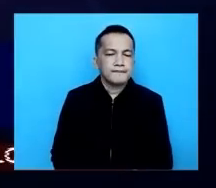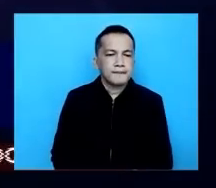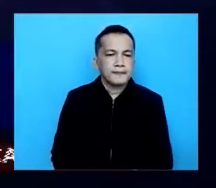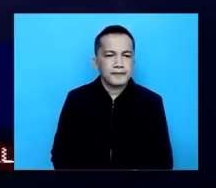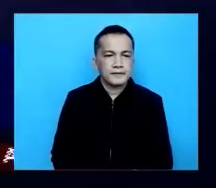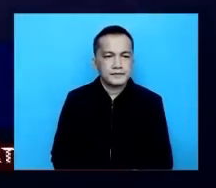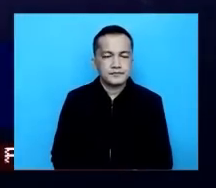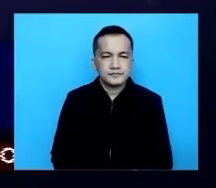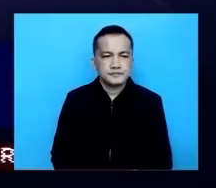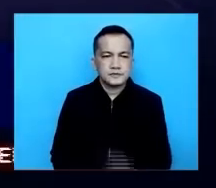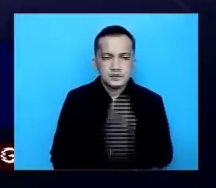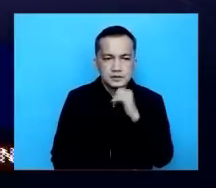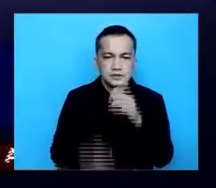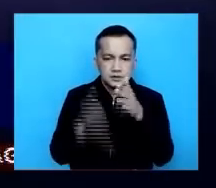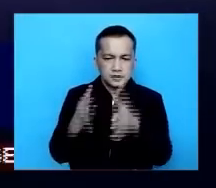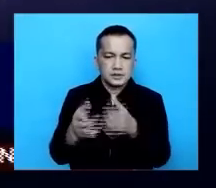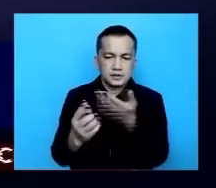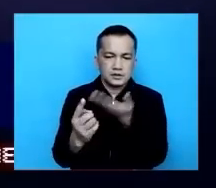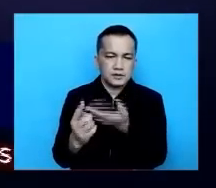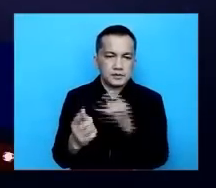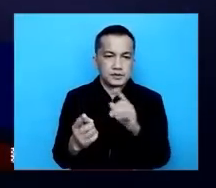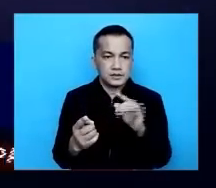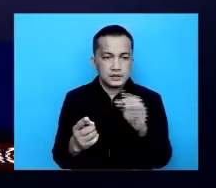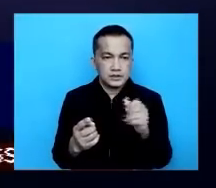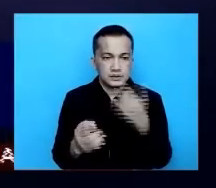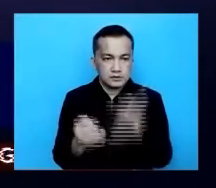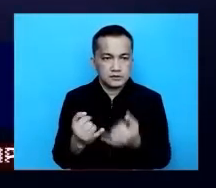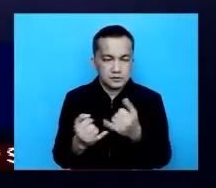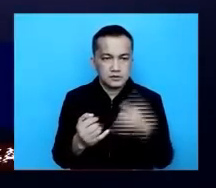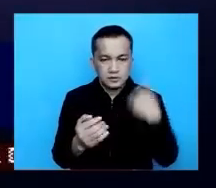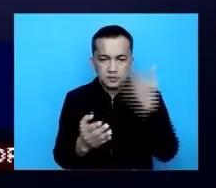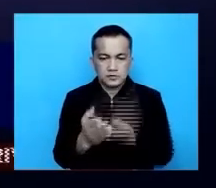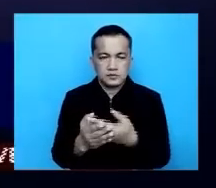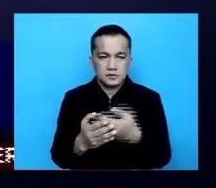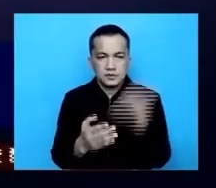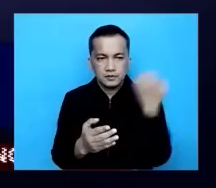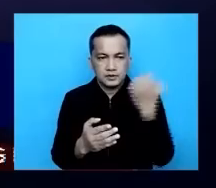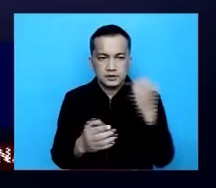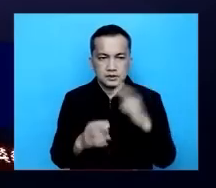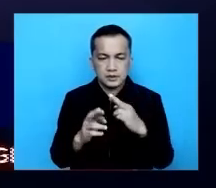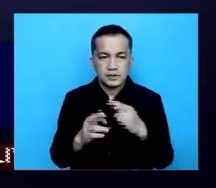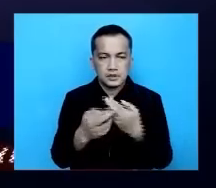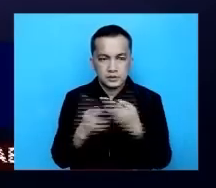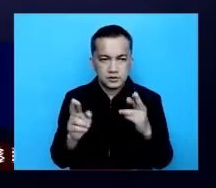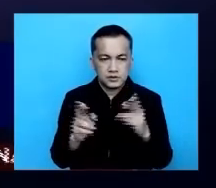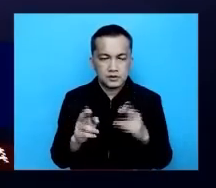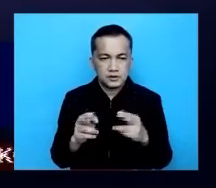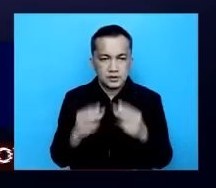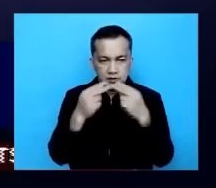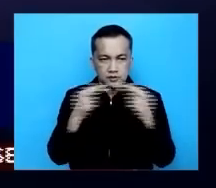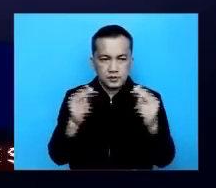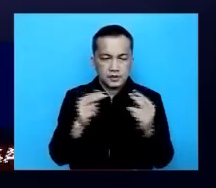Hindi niya iniwan si Aling Bernadita hanggang sa dumating na ang emergency rescue team. Ang kabayanihan ng